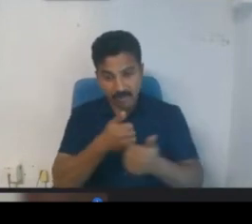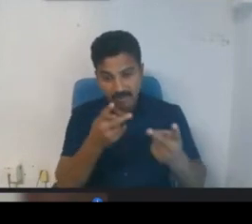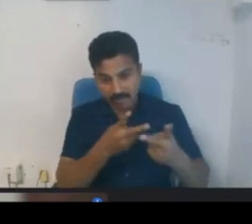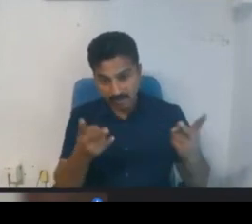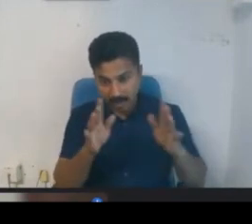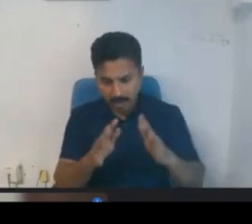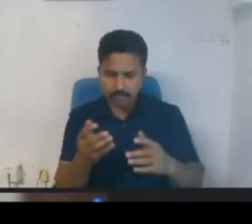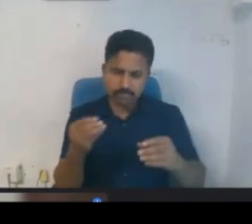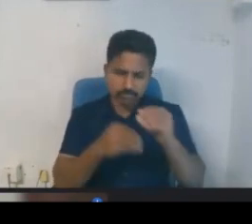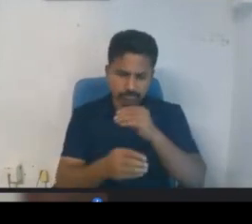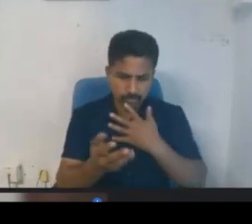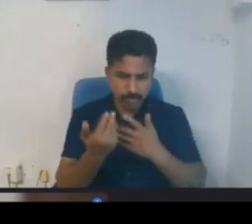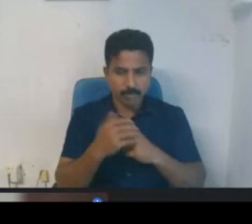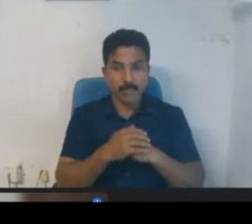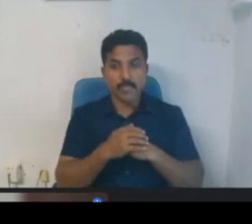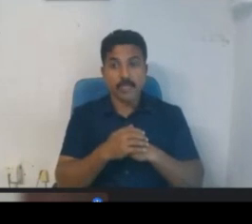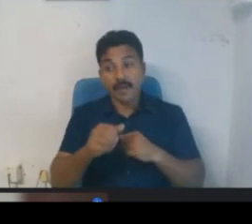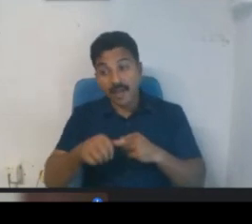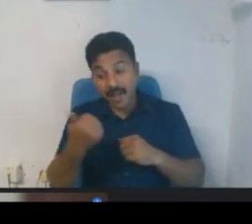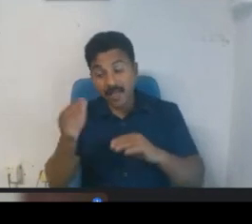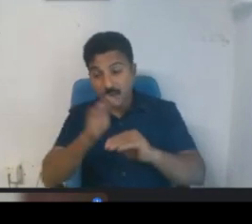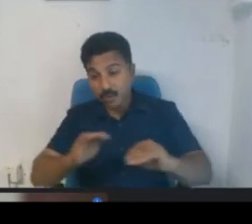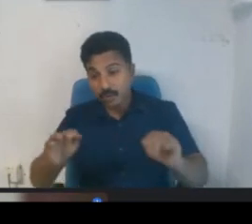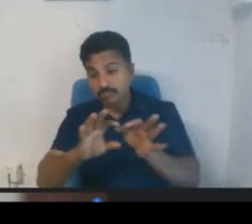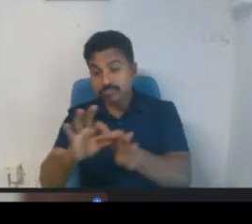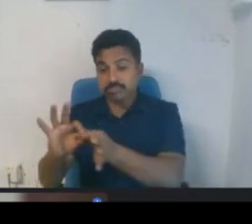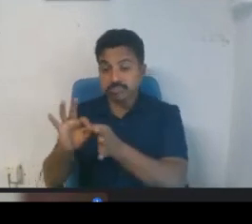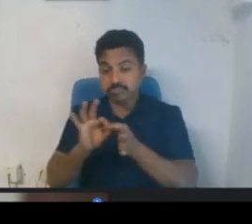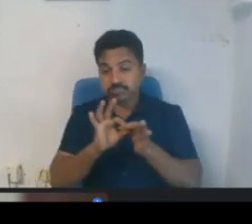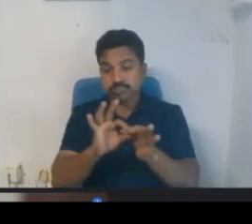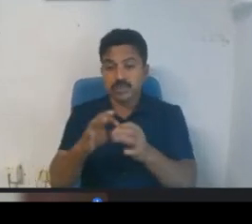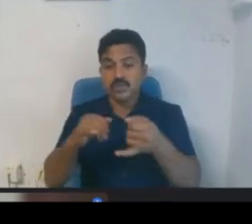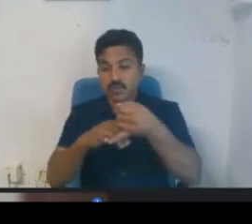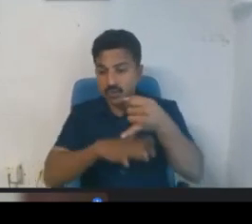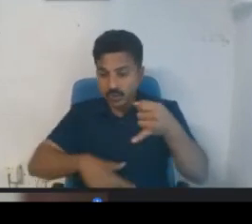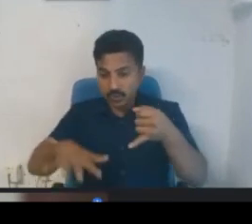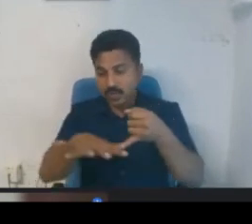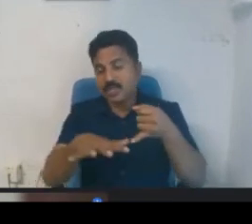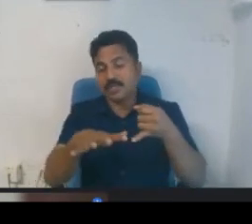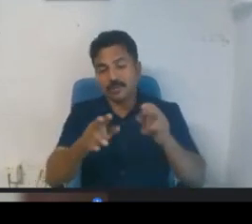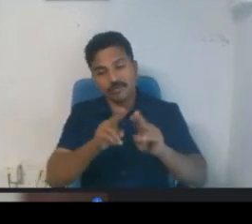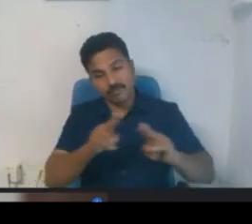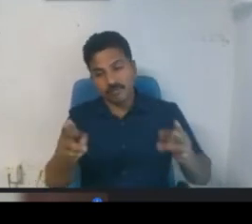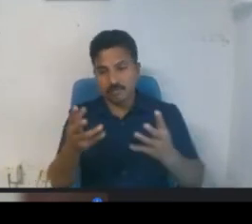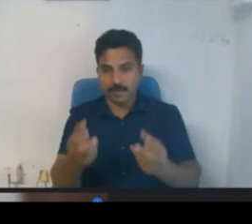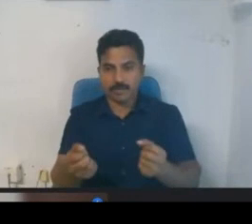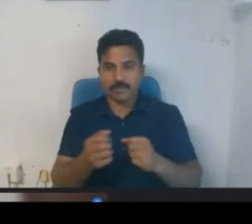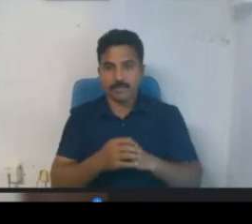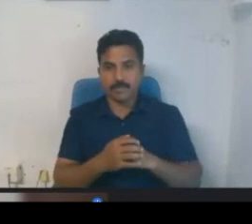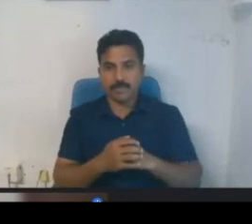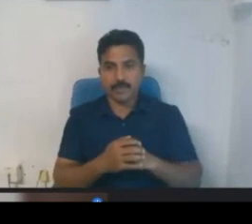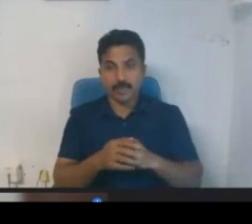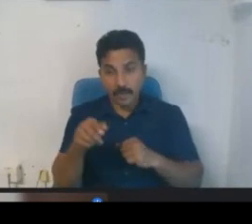ആക്ടിവിറ്റീസും ഉണ്ടാകാം. അപ്പൊ ഇത്തരത്തില് മറ്റു കുട്ടികളുമായിട്ടുള്ള ഈ സാമൂഹികവൽക്കരണം, ഈ സോഷ്യലൈസേഷൻ എല്ലാ കുഞ്ഞുങ്ങൾക്കും ആവശ്യമുള്ള ഒരു